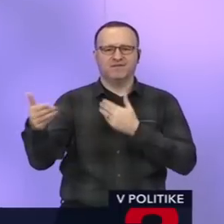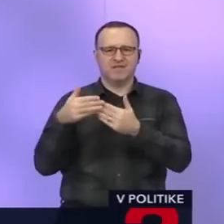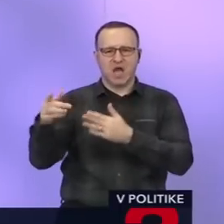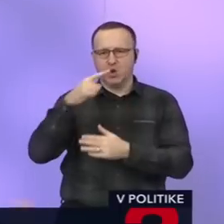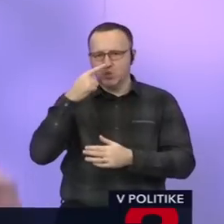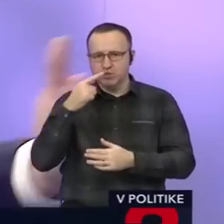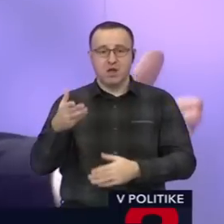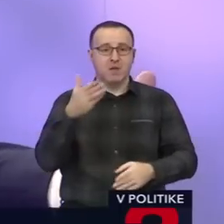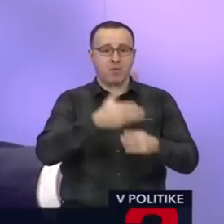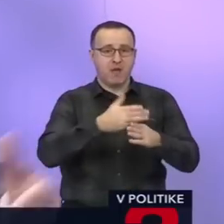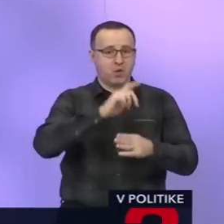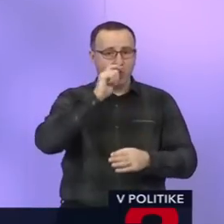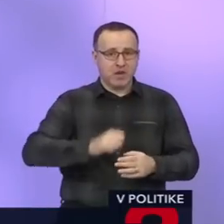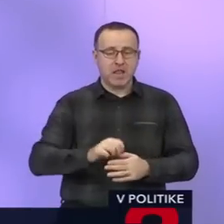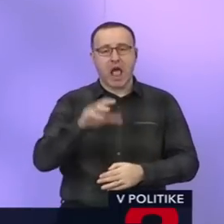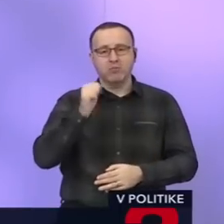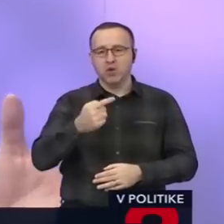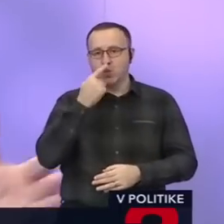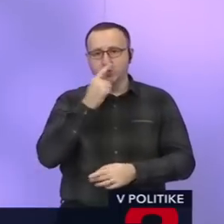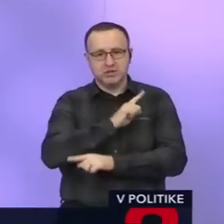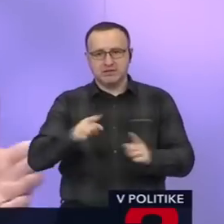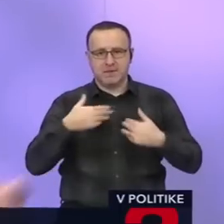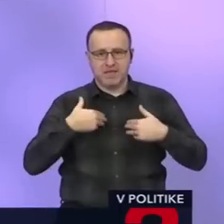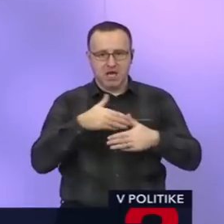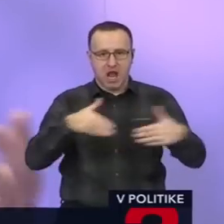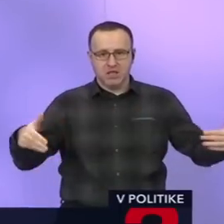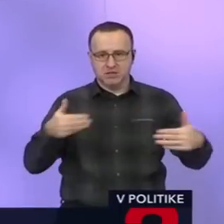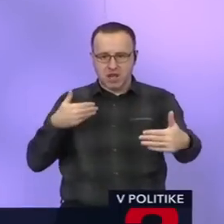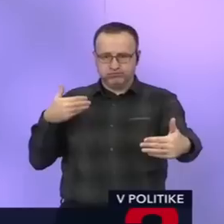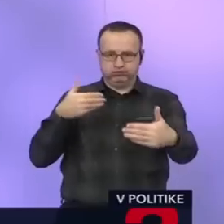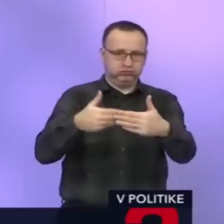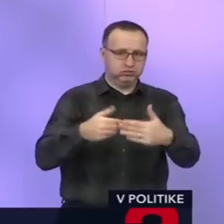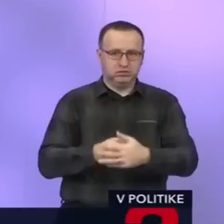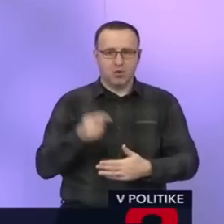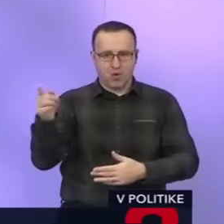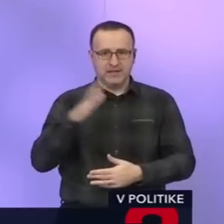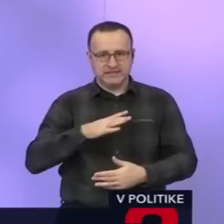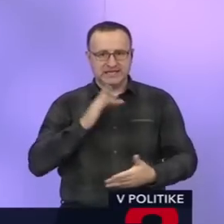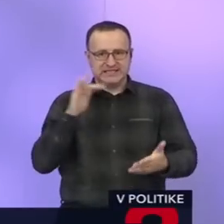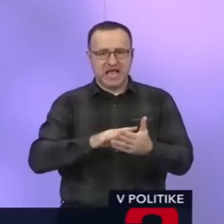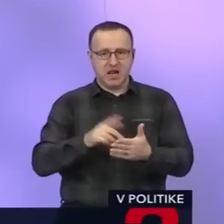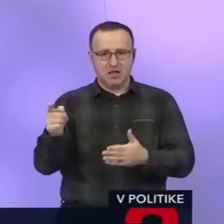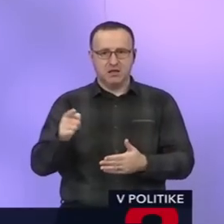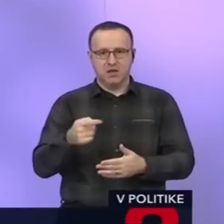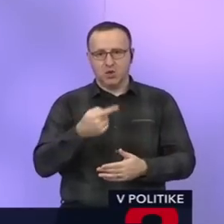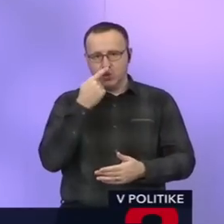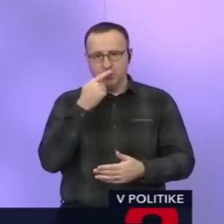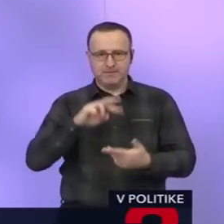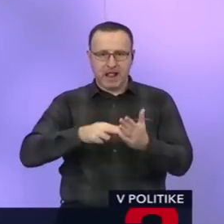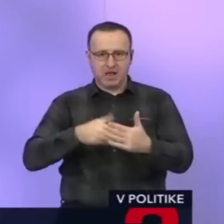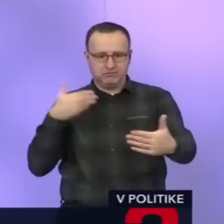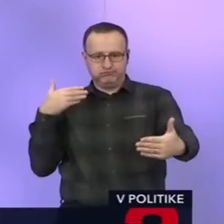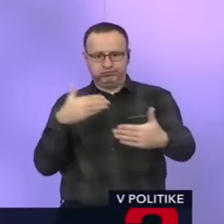Rusko nedostalo na naše, povedzme, hranice, pretože to je jeho cieľ, vytvoriť nárazníkovú zónu z celej Ukrajiny. A tu už